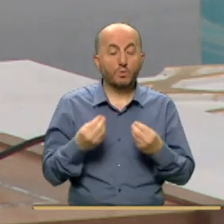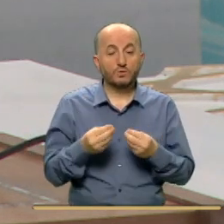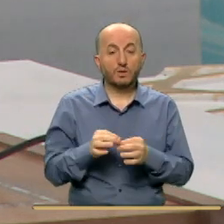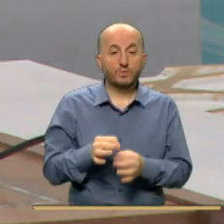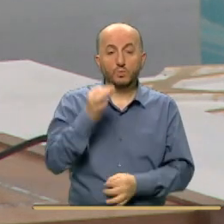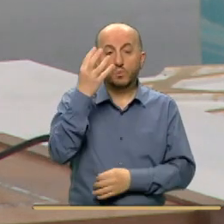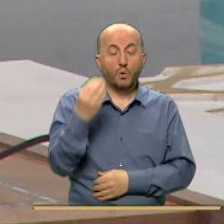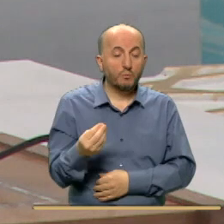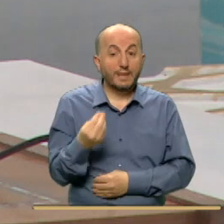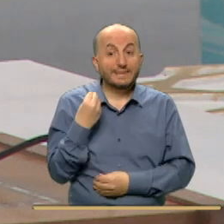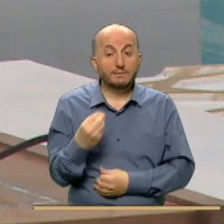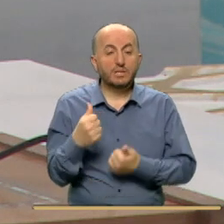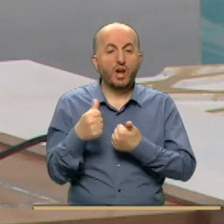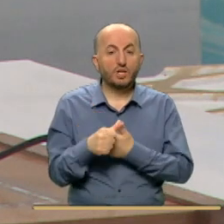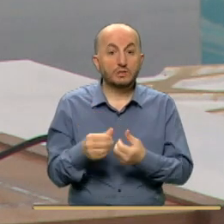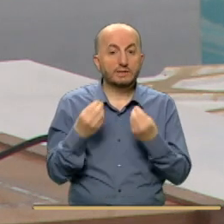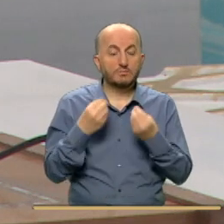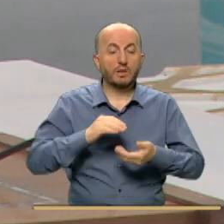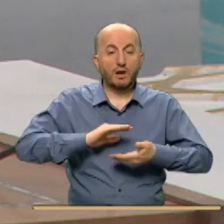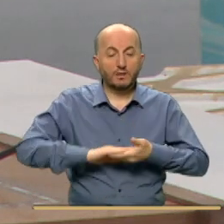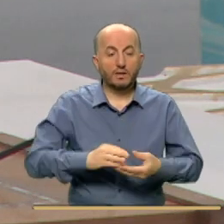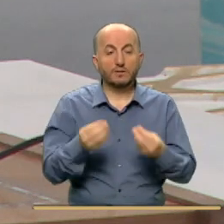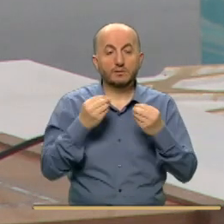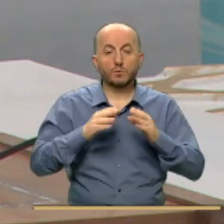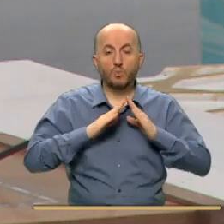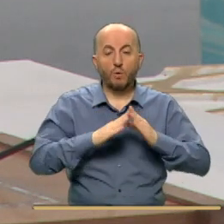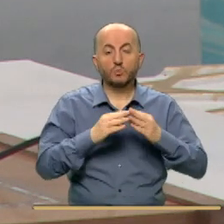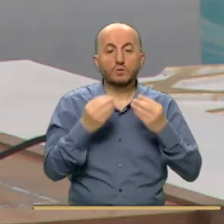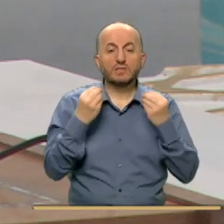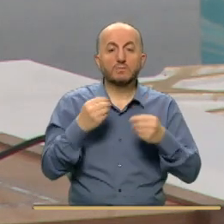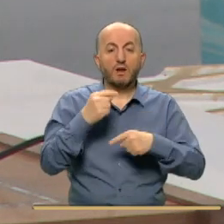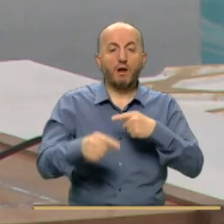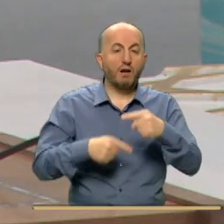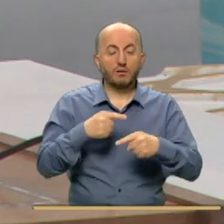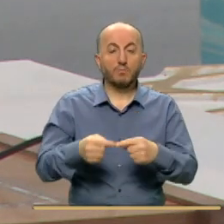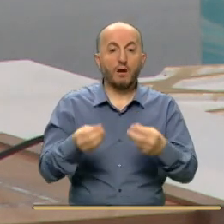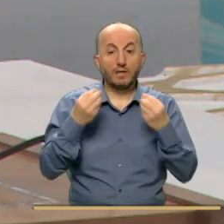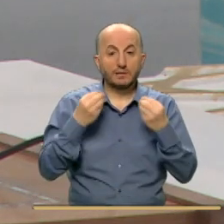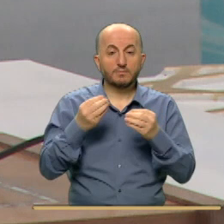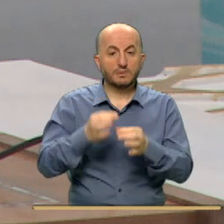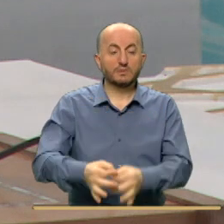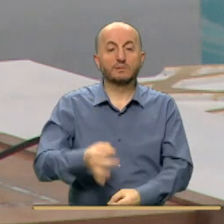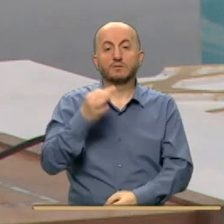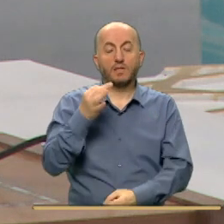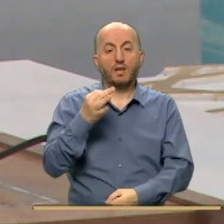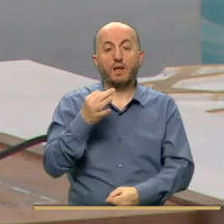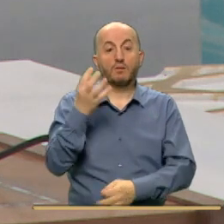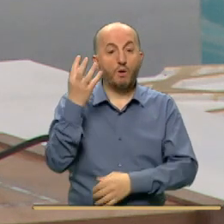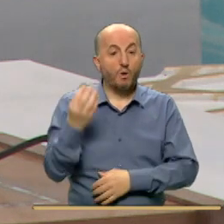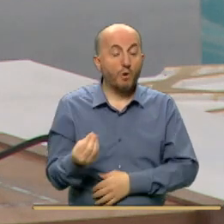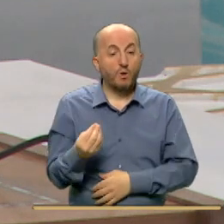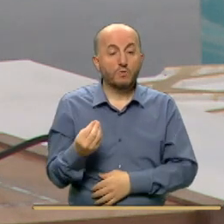olma, iyi bir eş, iyi bir arkadaş, iyi bir komşu, iyi bir akraba, iyi bir insan